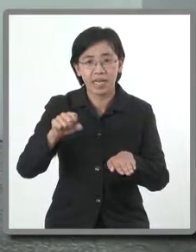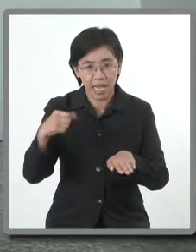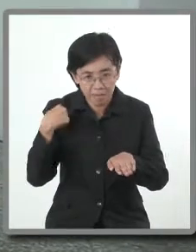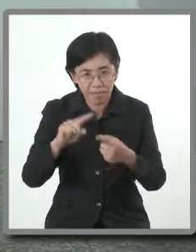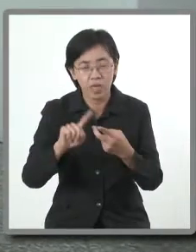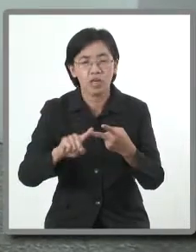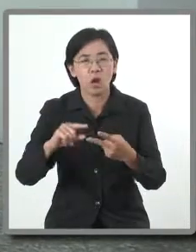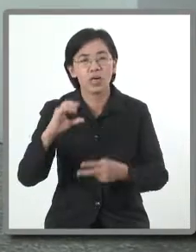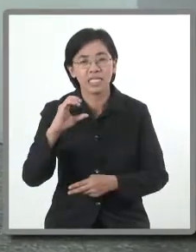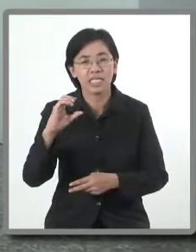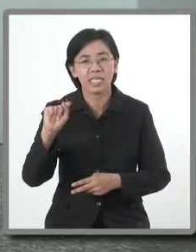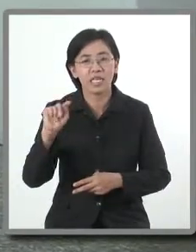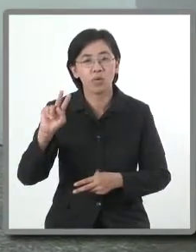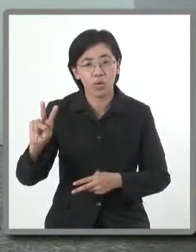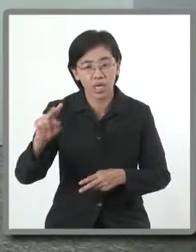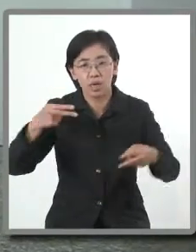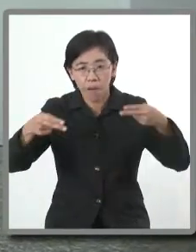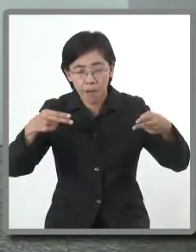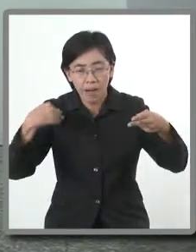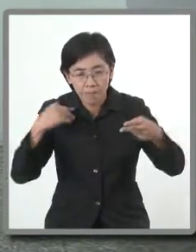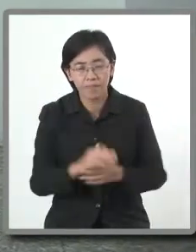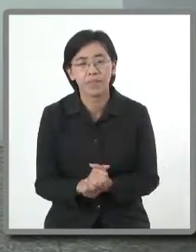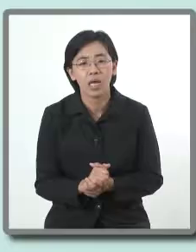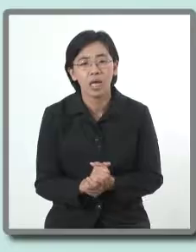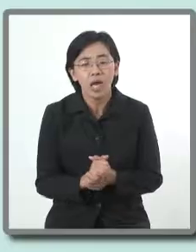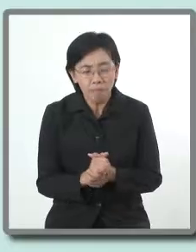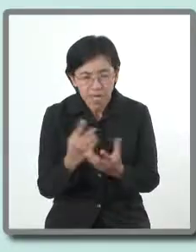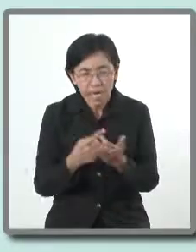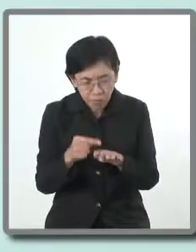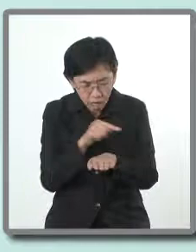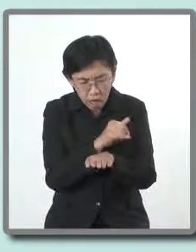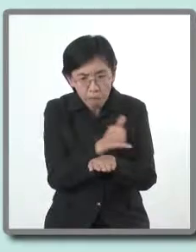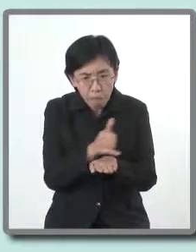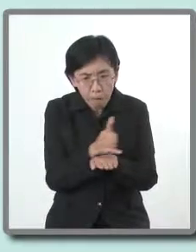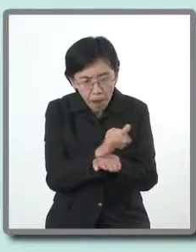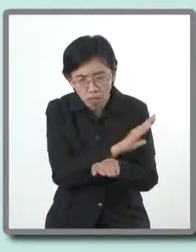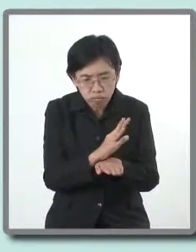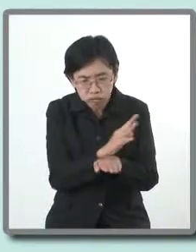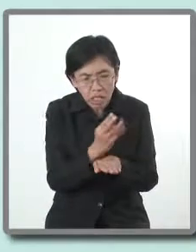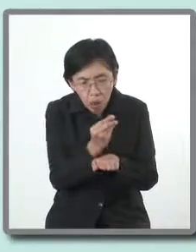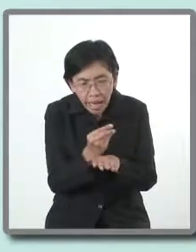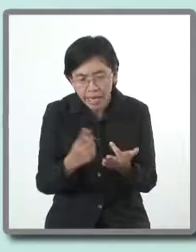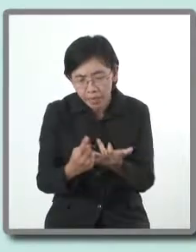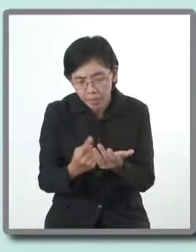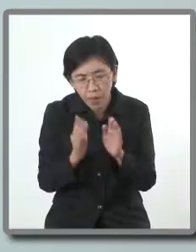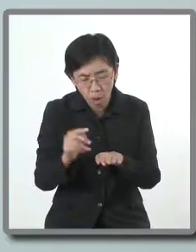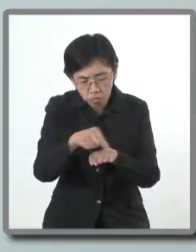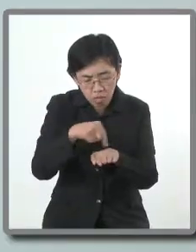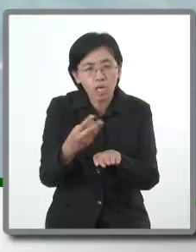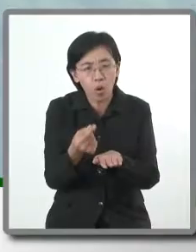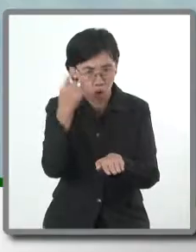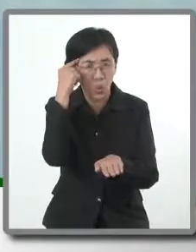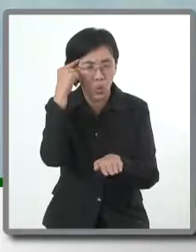CCTV แล้วก็มีการติดเซ็นเซอร์นับจำนวนผู้โดยสาร เซ็นเซอร์นับด้วย นับด้วยว่าในรถเนี่ยเรารู้เลยว่